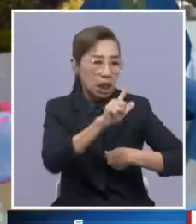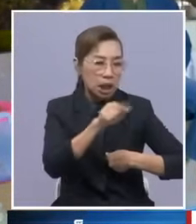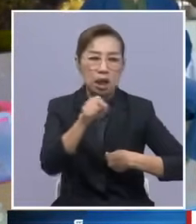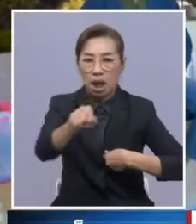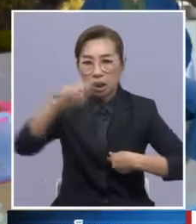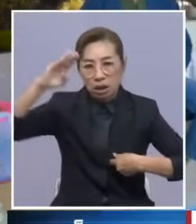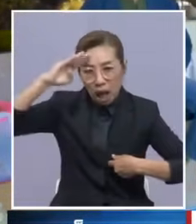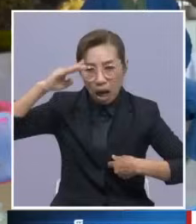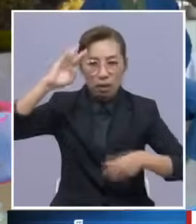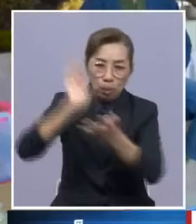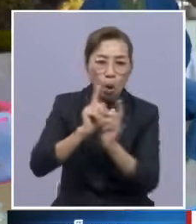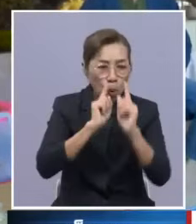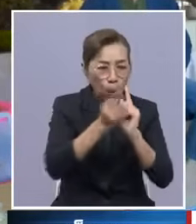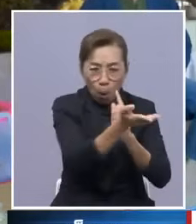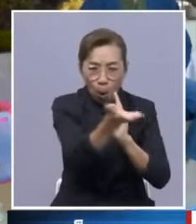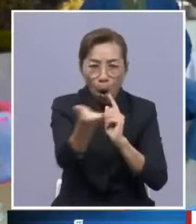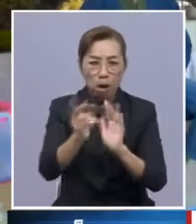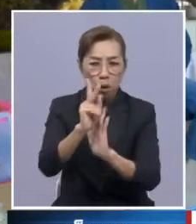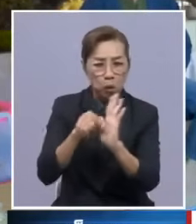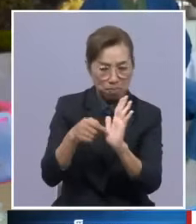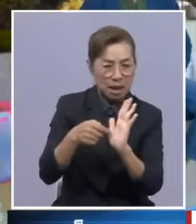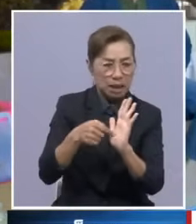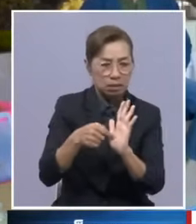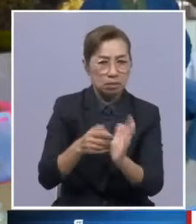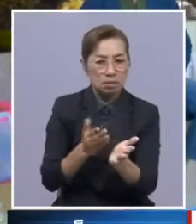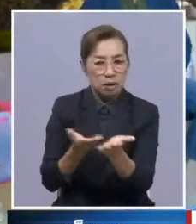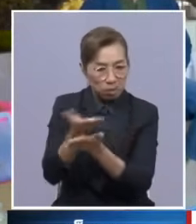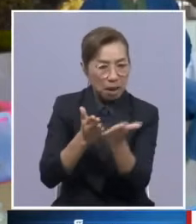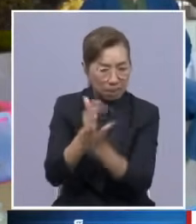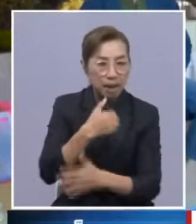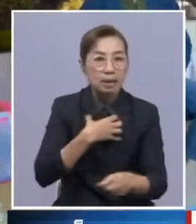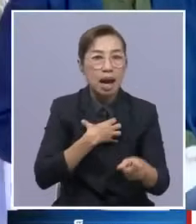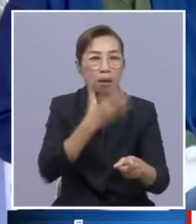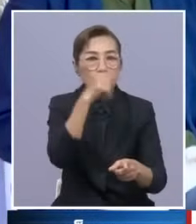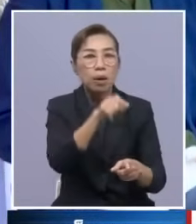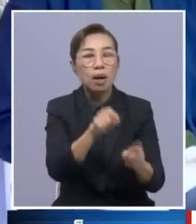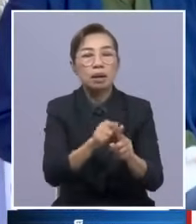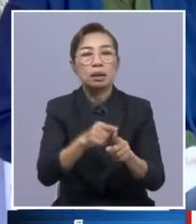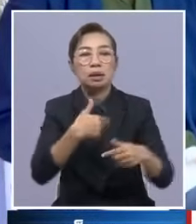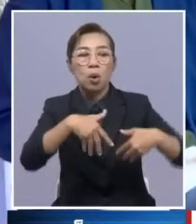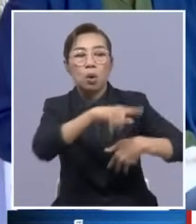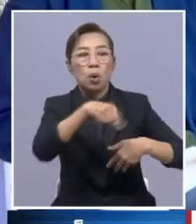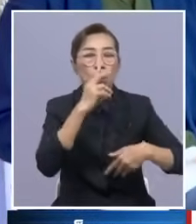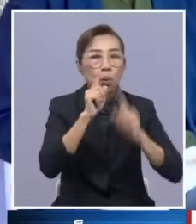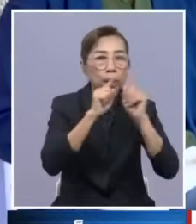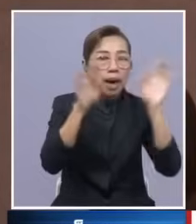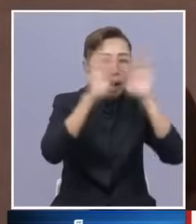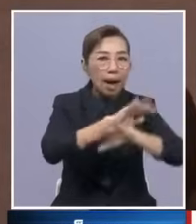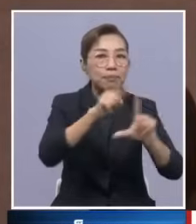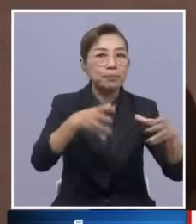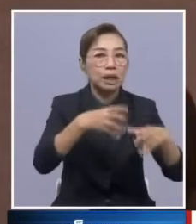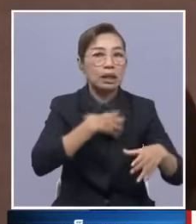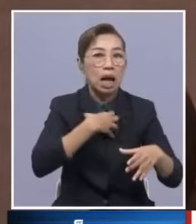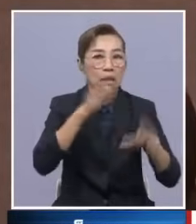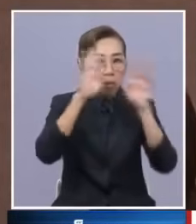คงหากมองเกมยาวก้าวไกลยังหวังจะใช้เกมซ่อนเงื่อนนิรโทษกรรมนี้ชิงมวลชนนะฮะเพื่อเป็นโล่กำบังท่ามกลางสัญญ